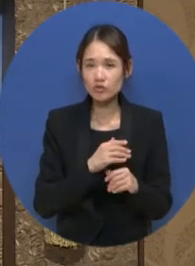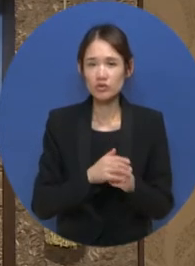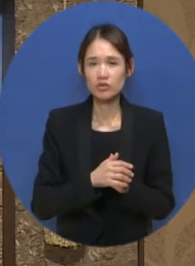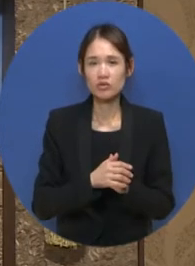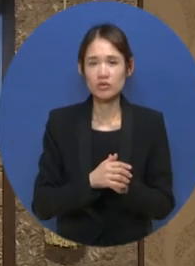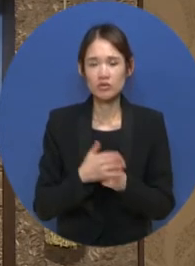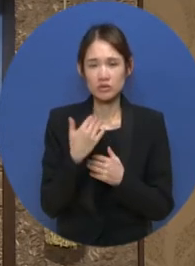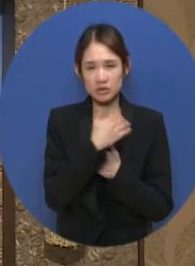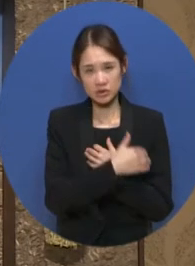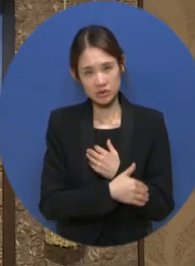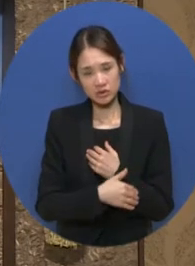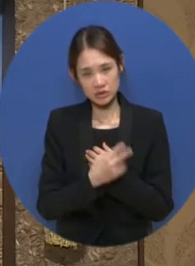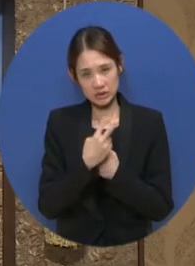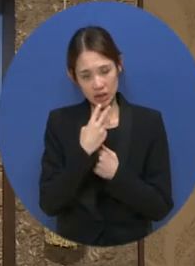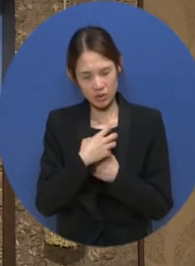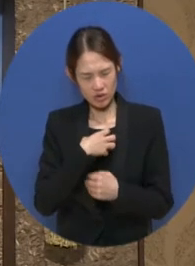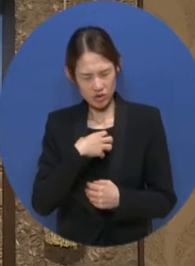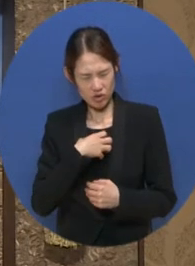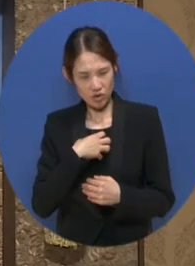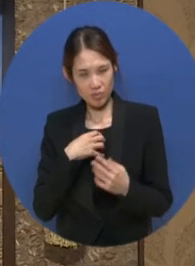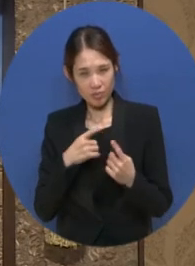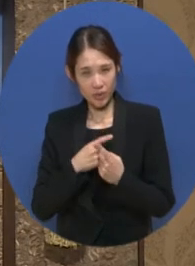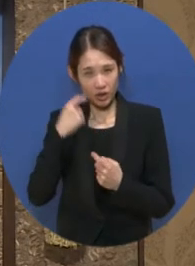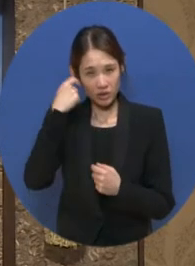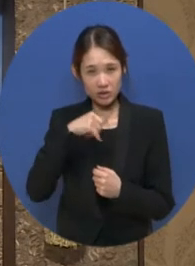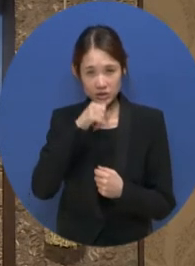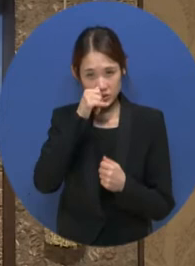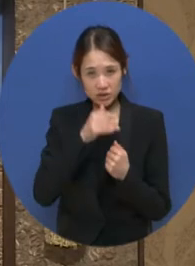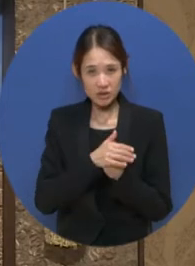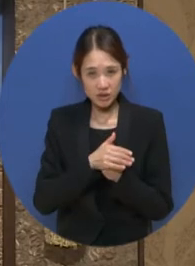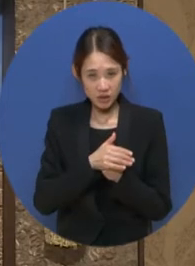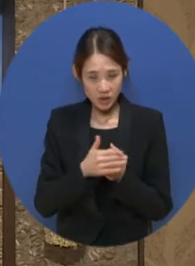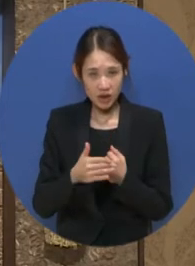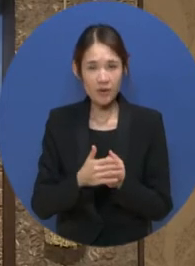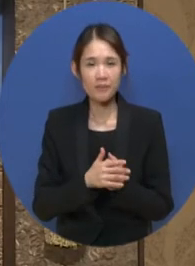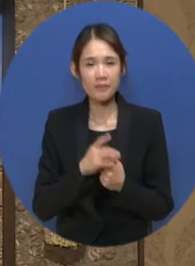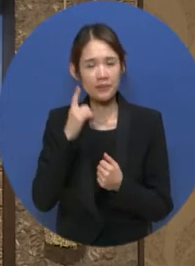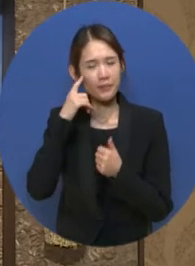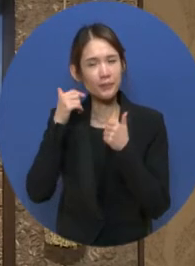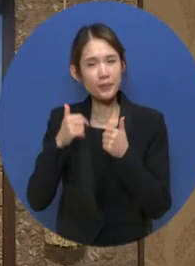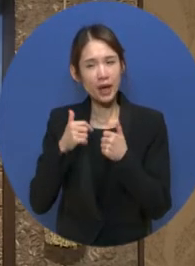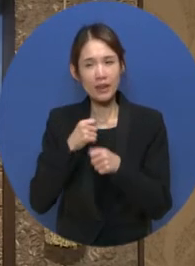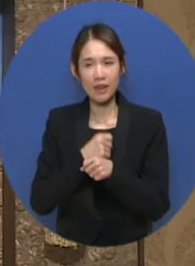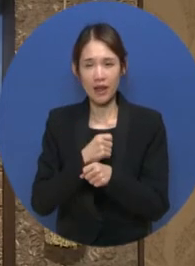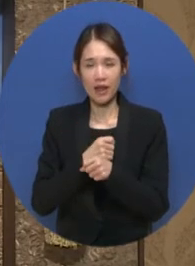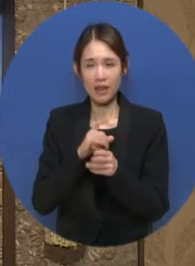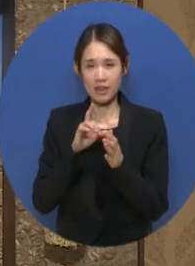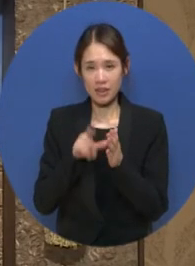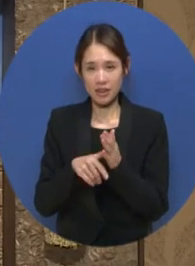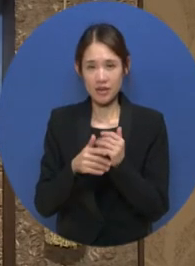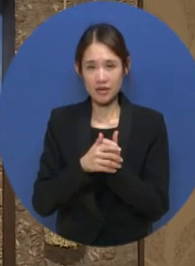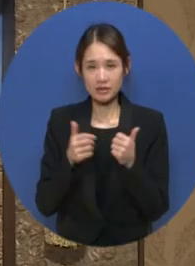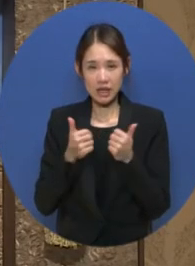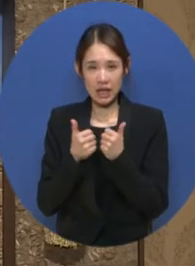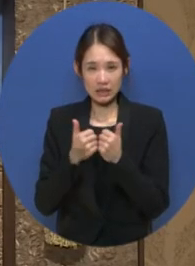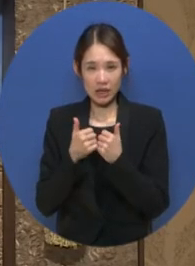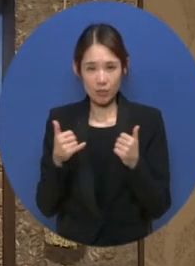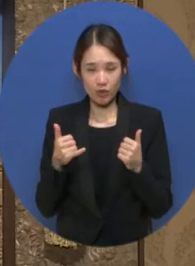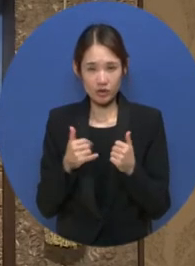신체적으로나 또 생명의 위협을 느끼는 상황이 발생한다 라고 이제 판단 할 때는 상담원이